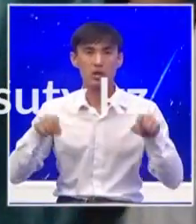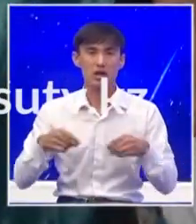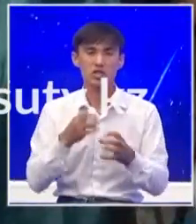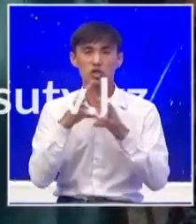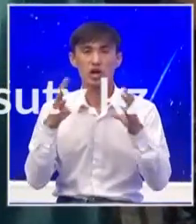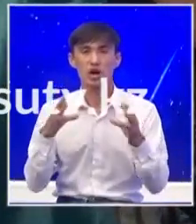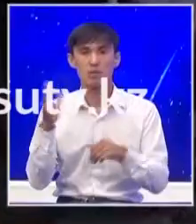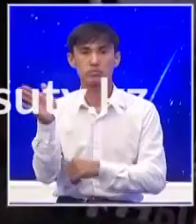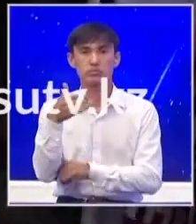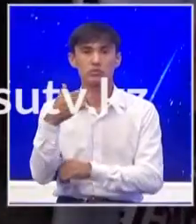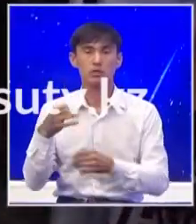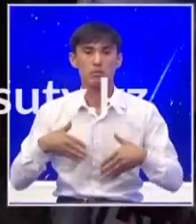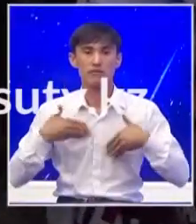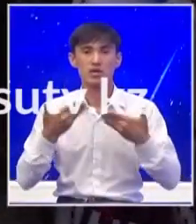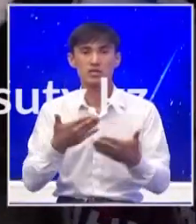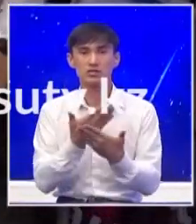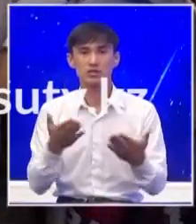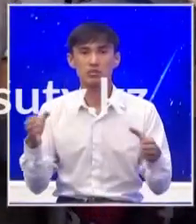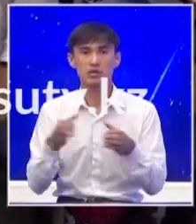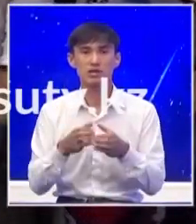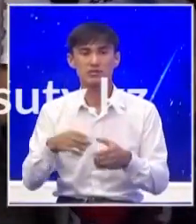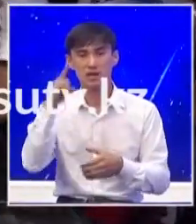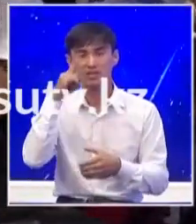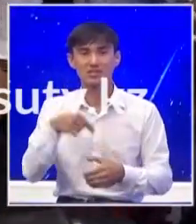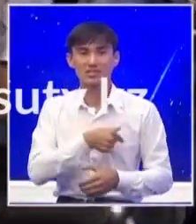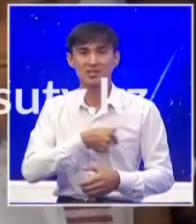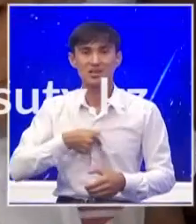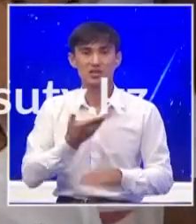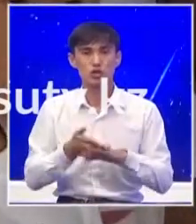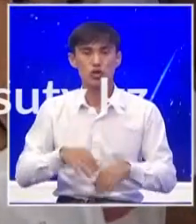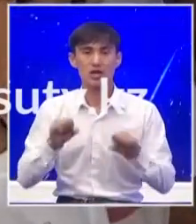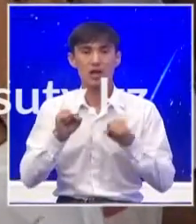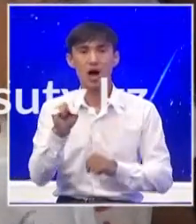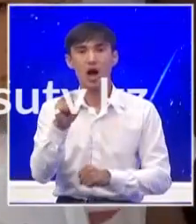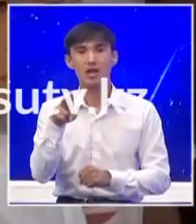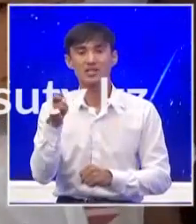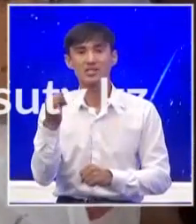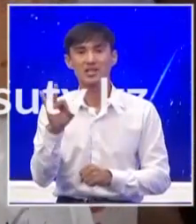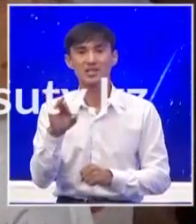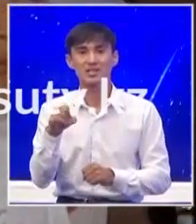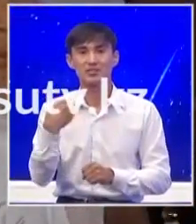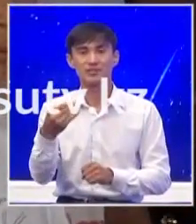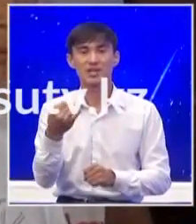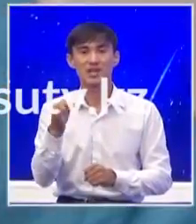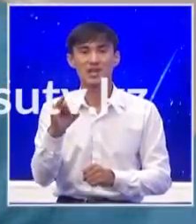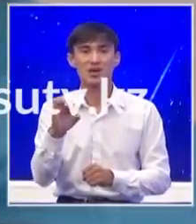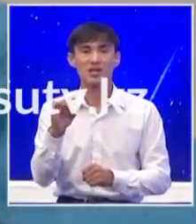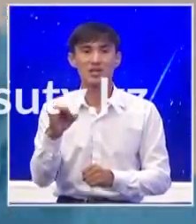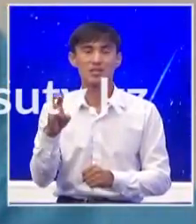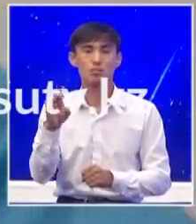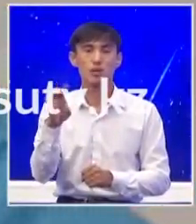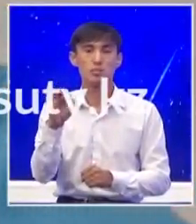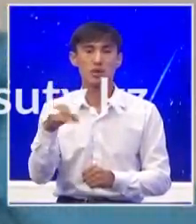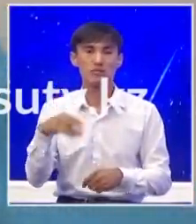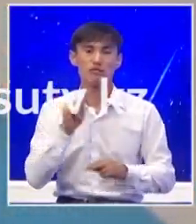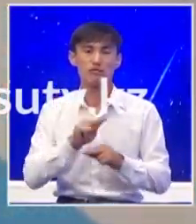шарами. С приветствием ко всем собравшимся выступил казахстанский тренер по тяжелой атлетике Алексей Ни, воспитавший Илью Ильина, Светлану